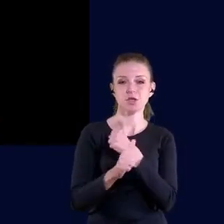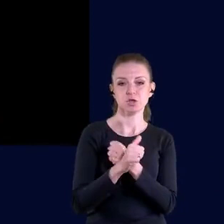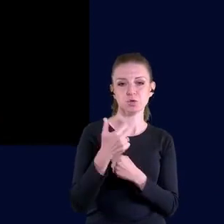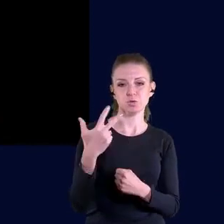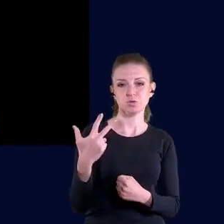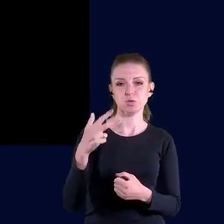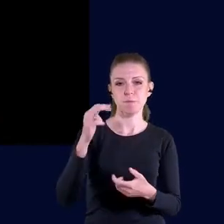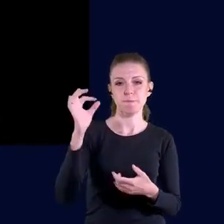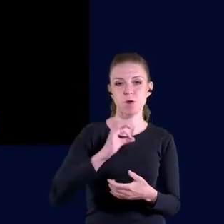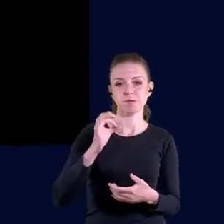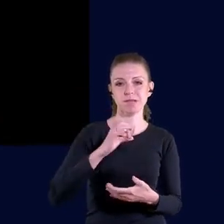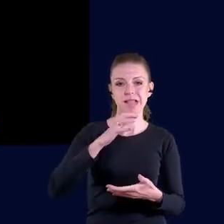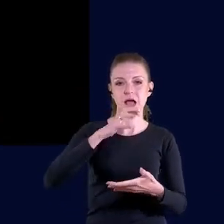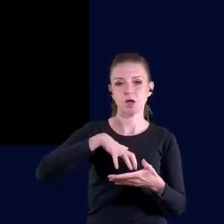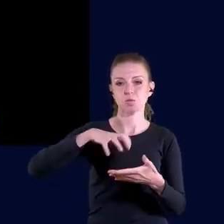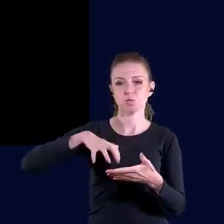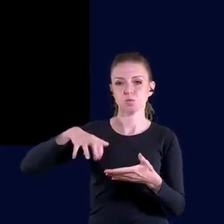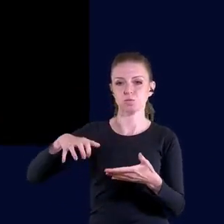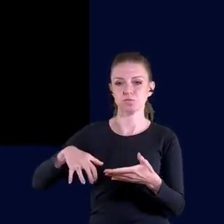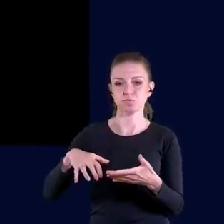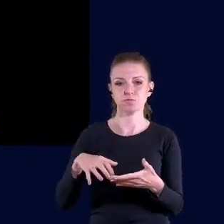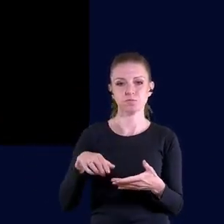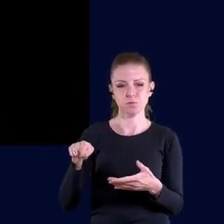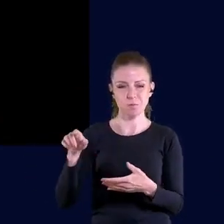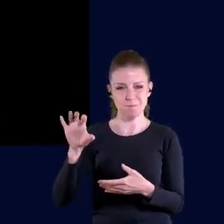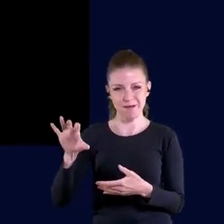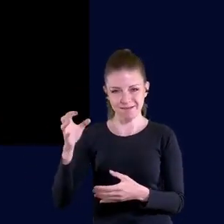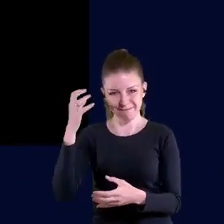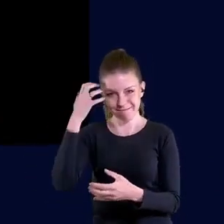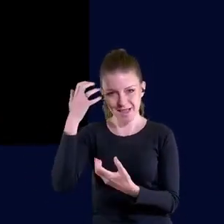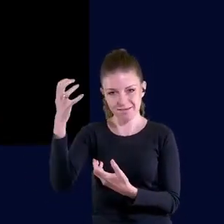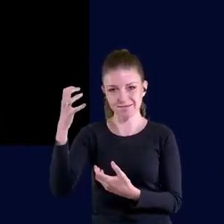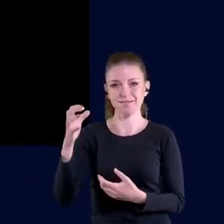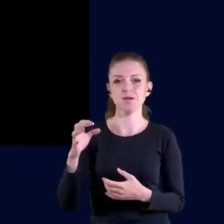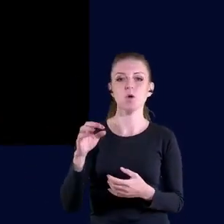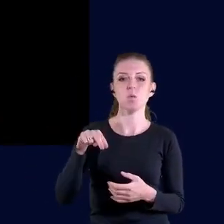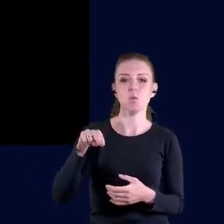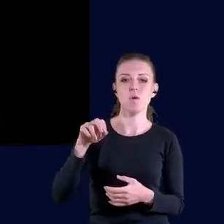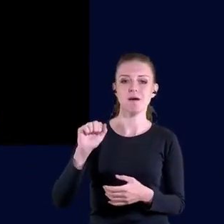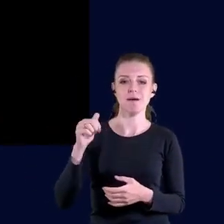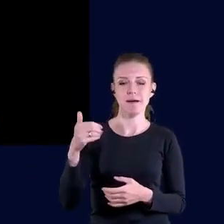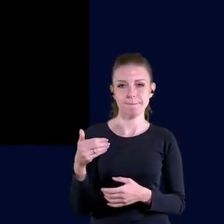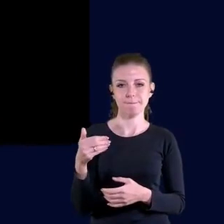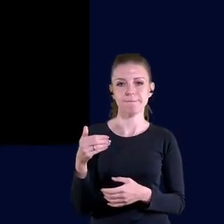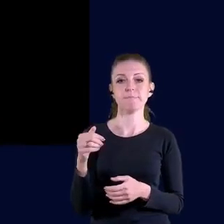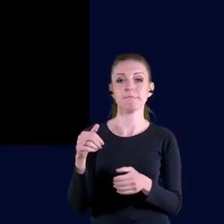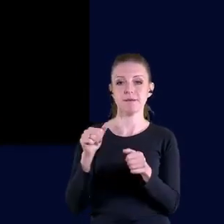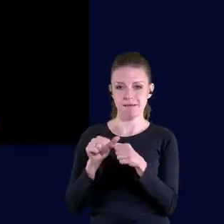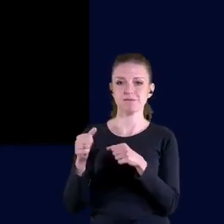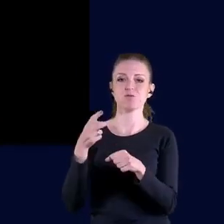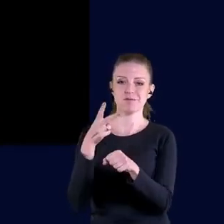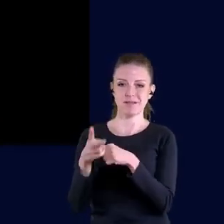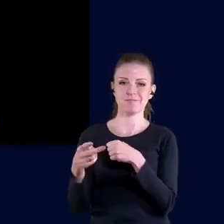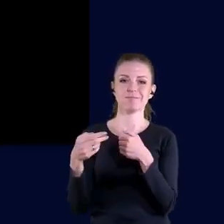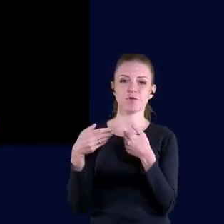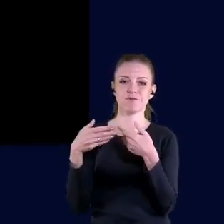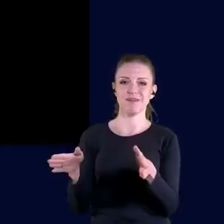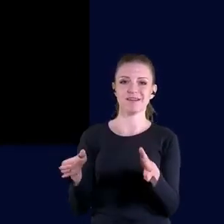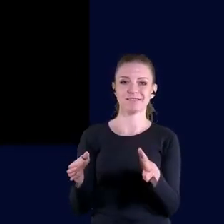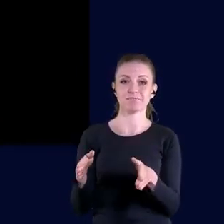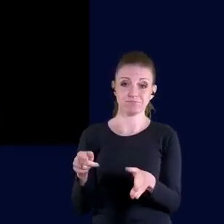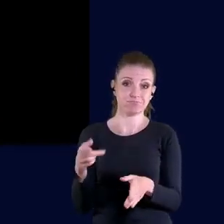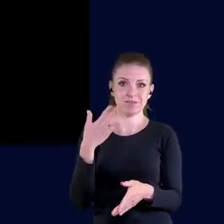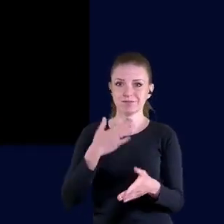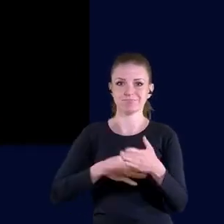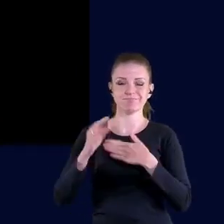procent artykułów z bazy wiedzy uaem jest dostępnych w trybie otwartym to bardzo